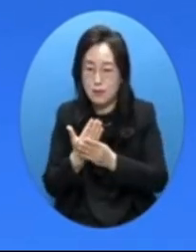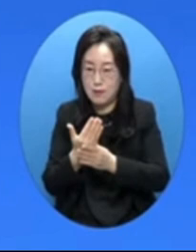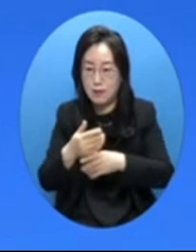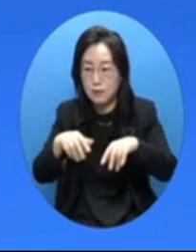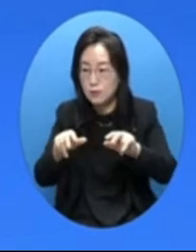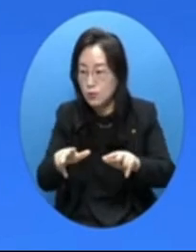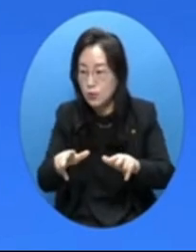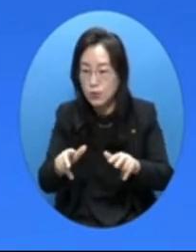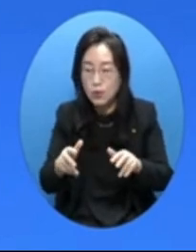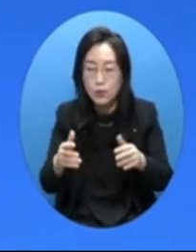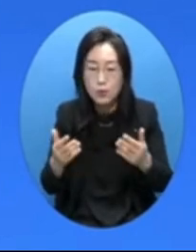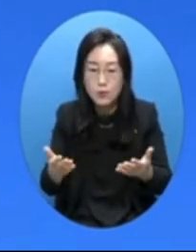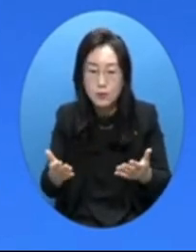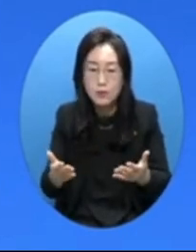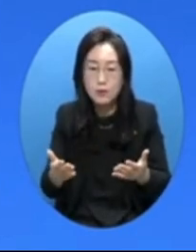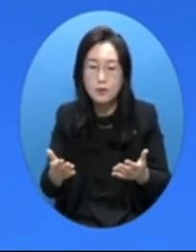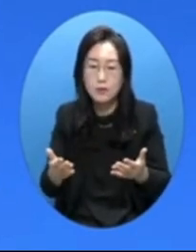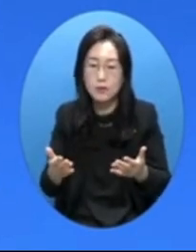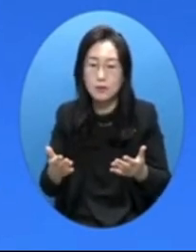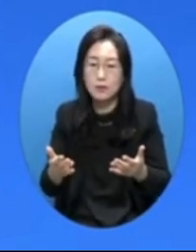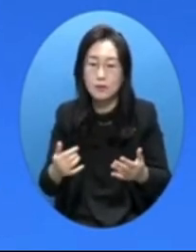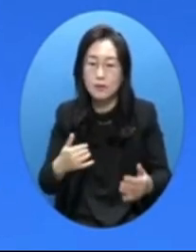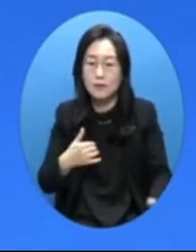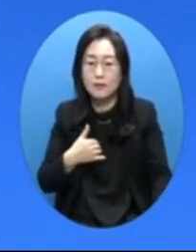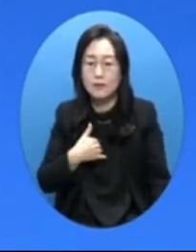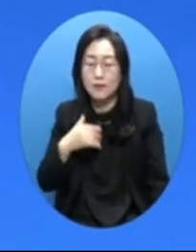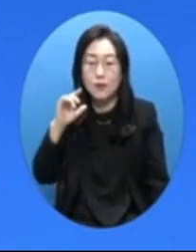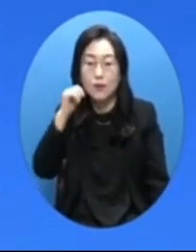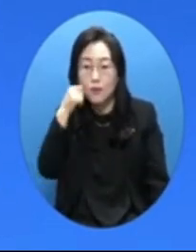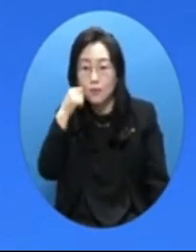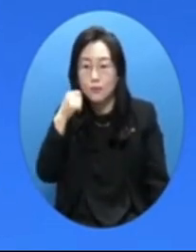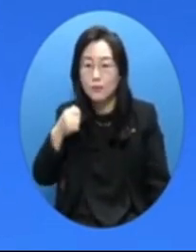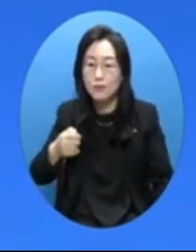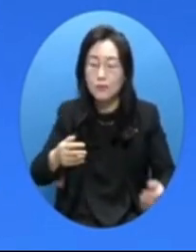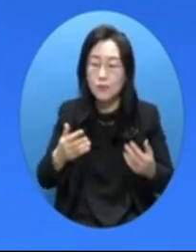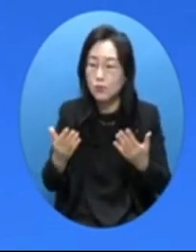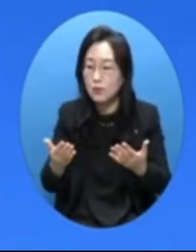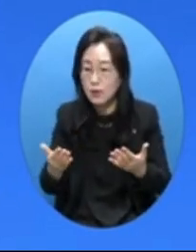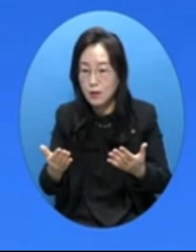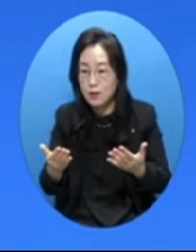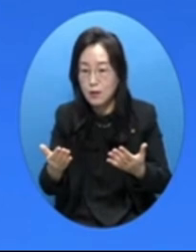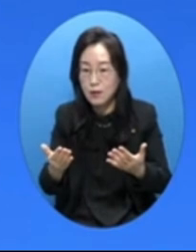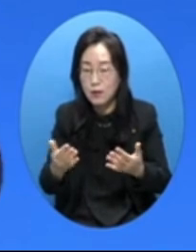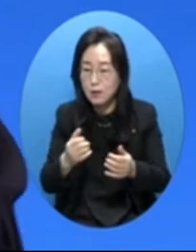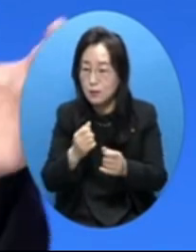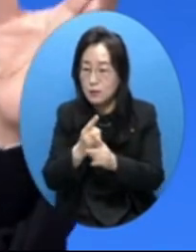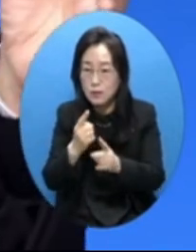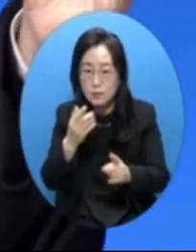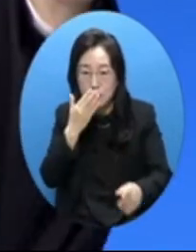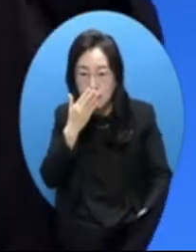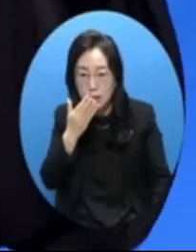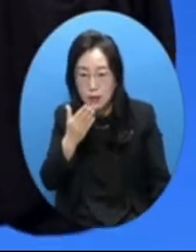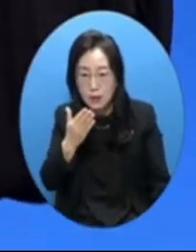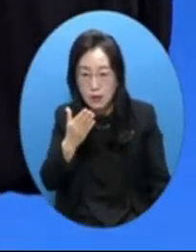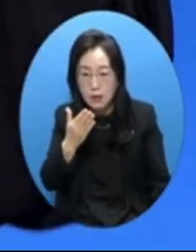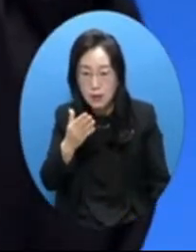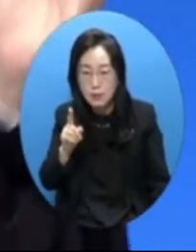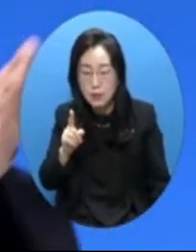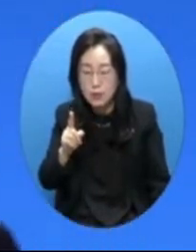하지 내가이 어려움을 어떻게 헤쳐나가지 마치이 사람의